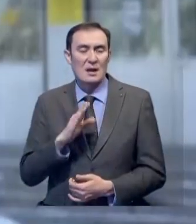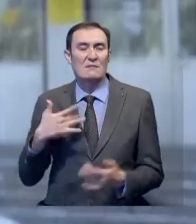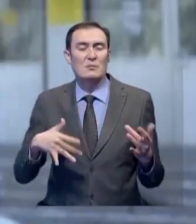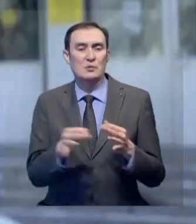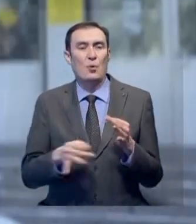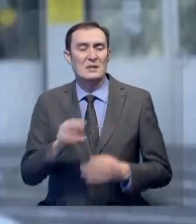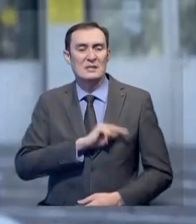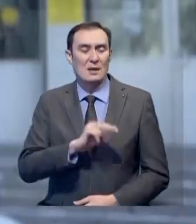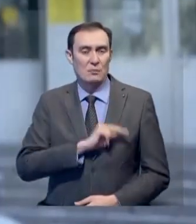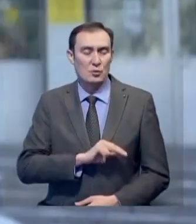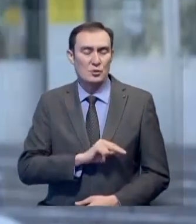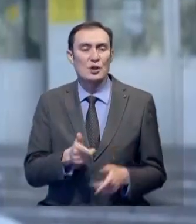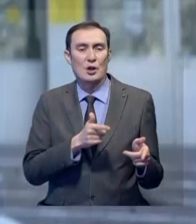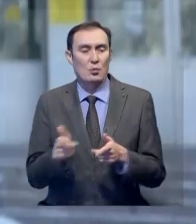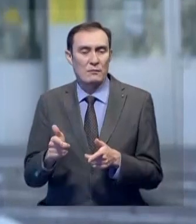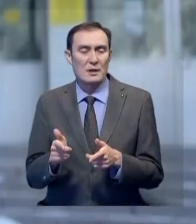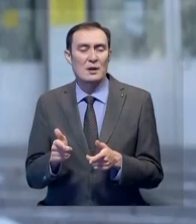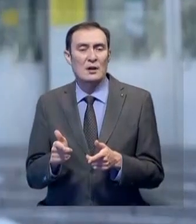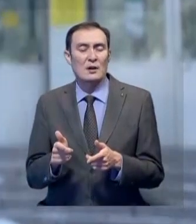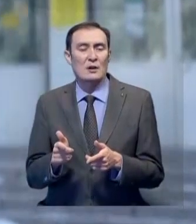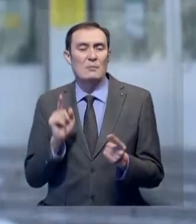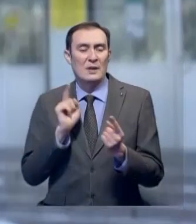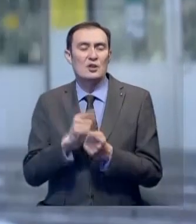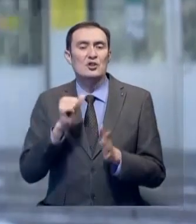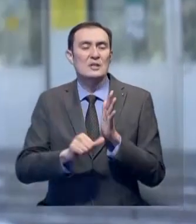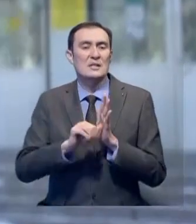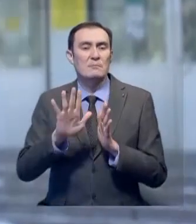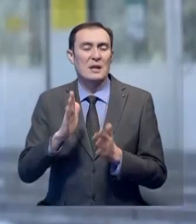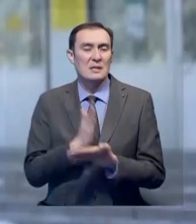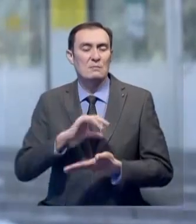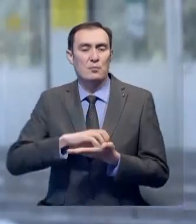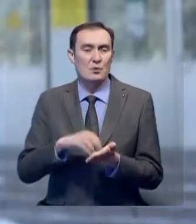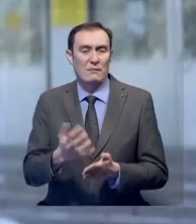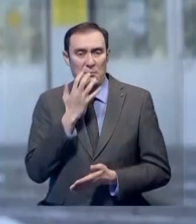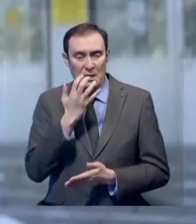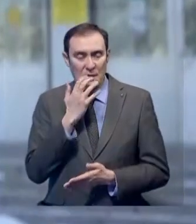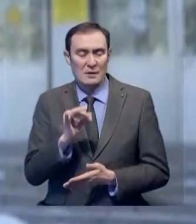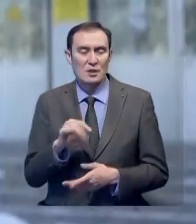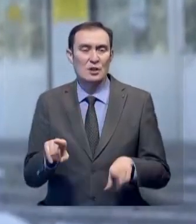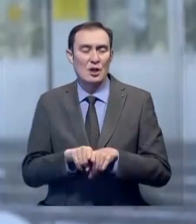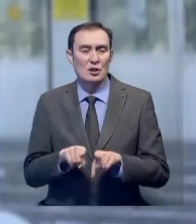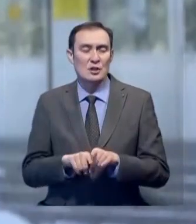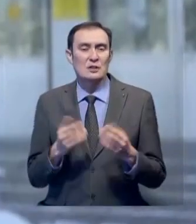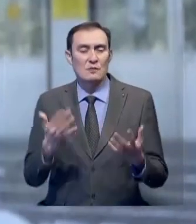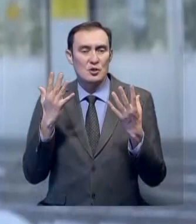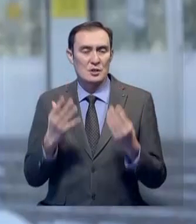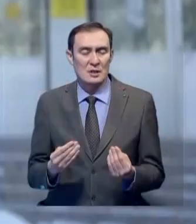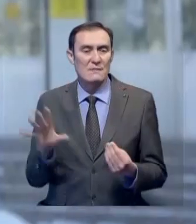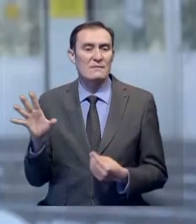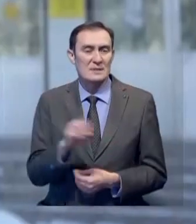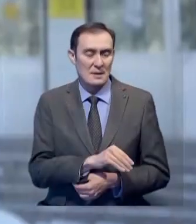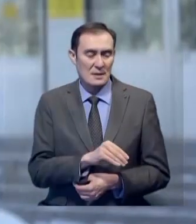области функционируют и готовы принять жители 65 пунктов обогрева. И кроме того, на сегодняшний день